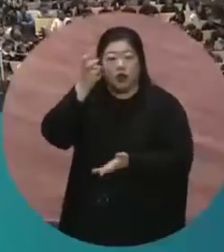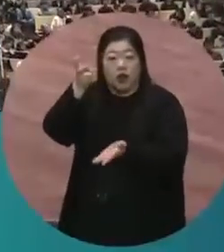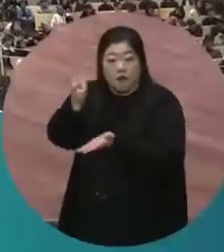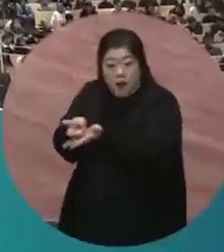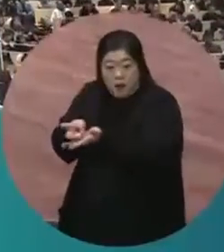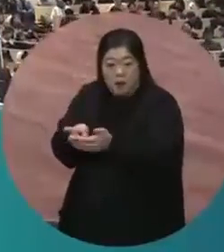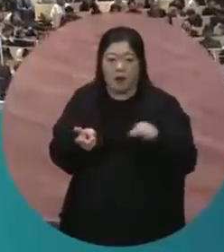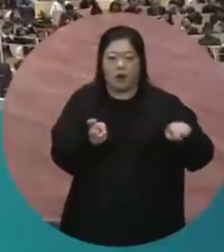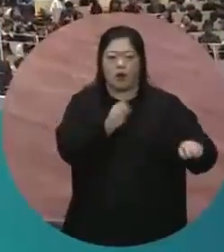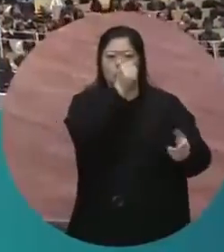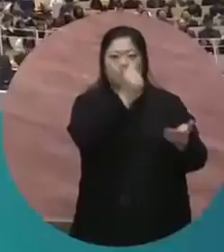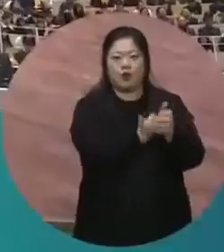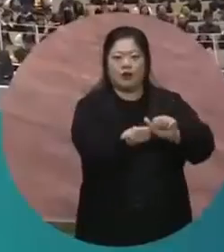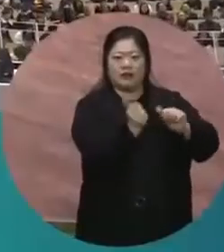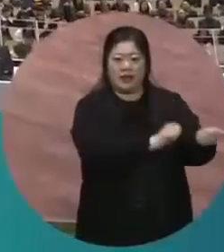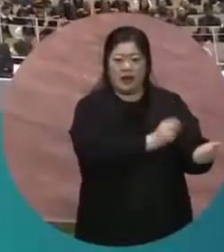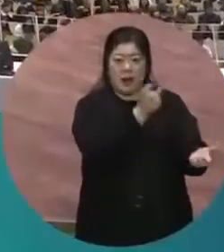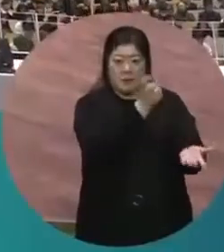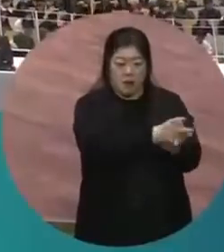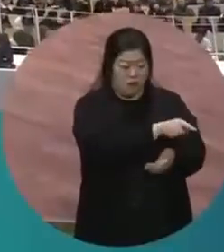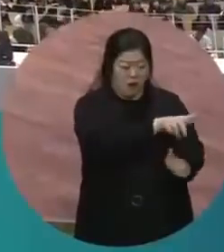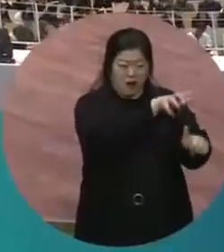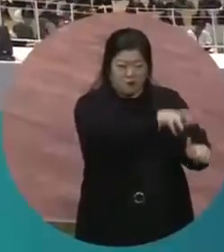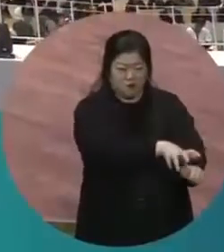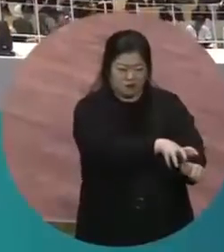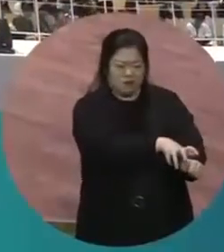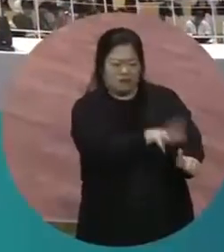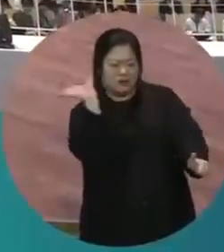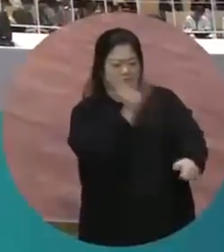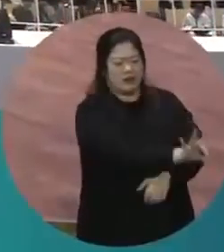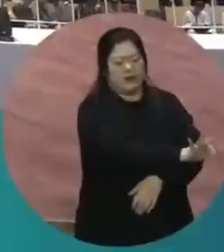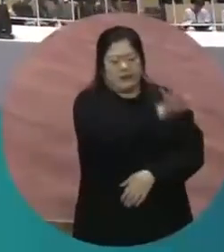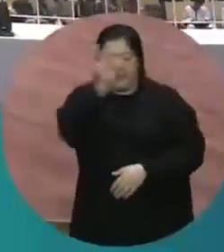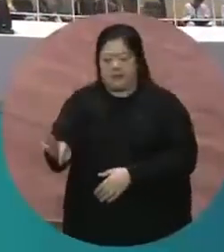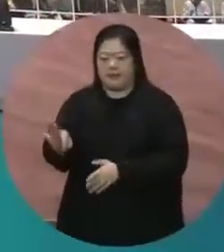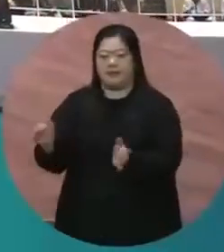죄와 사망의 법에서 너를 해방하였습니다.